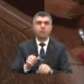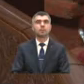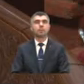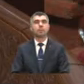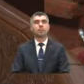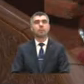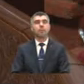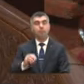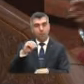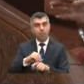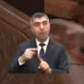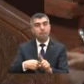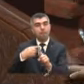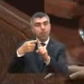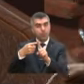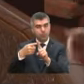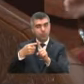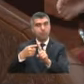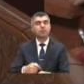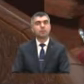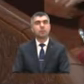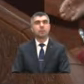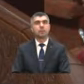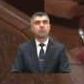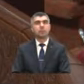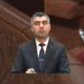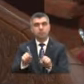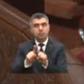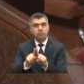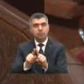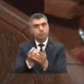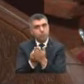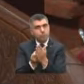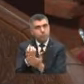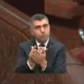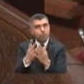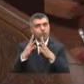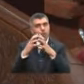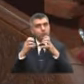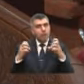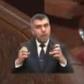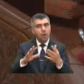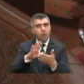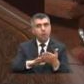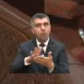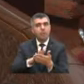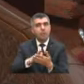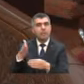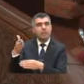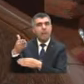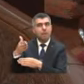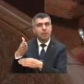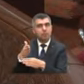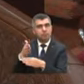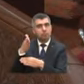أيضا إلى الخدمات اللي يتم التعريف بها في كل البعثات الدبلوماسية،